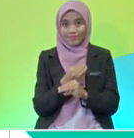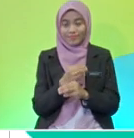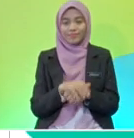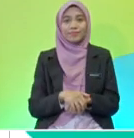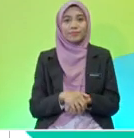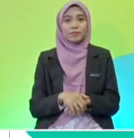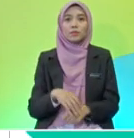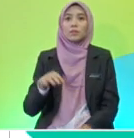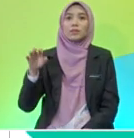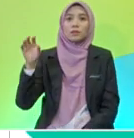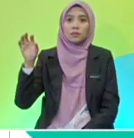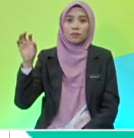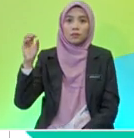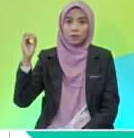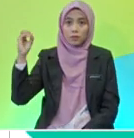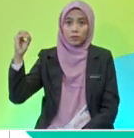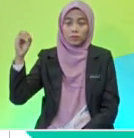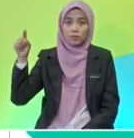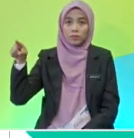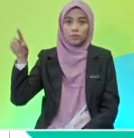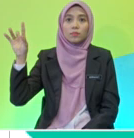8 sebenarnya Adli